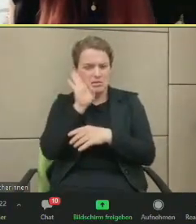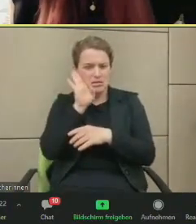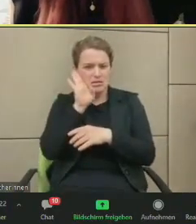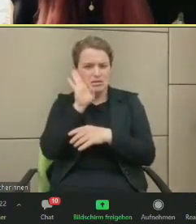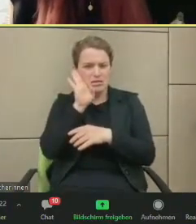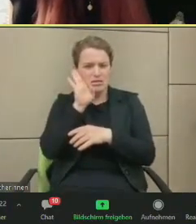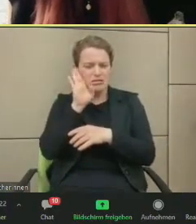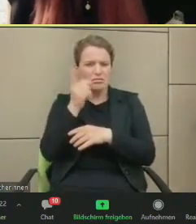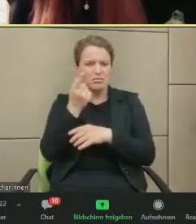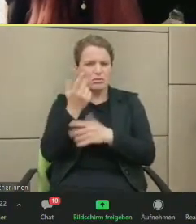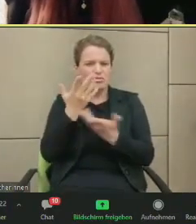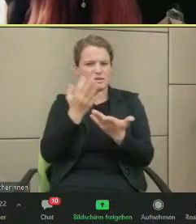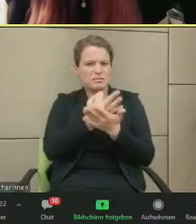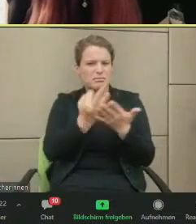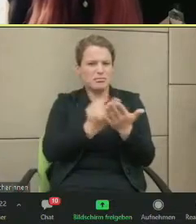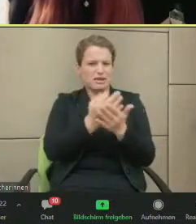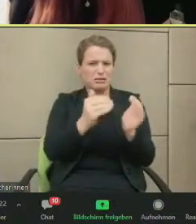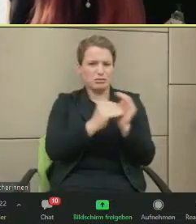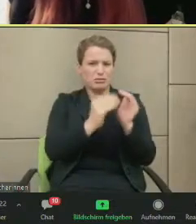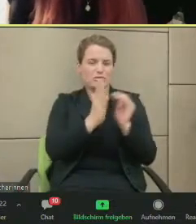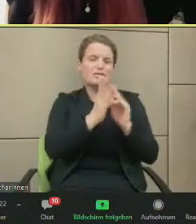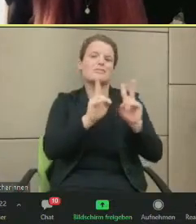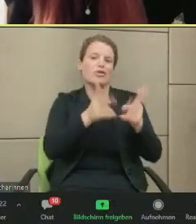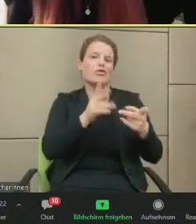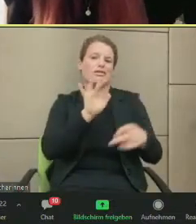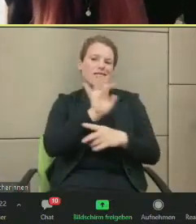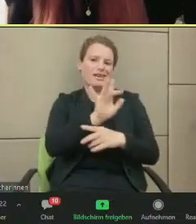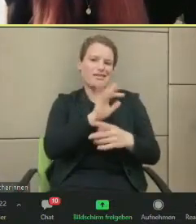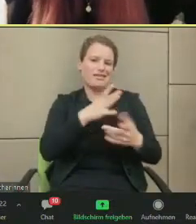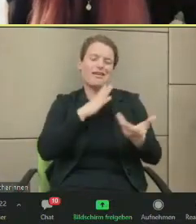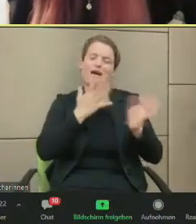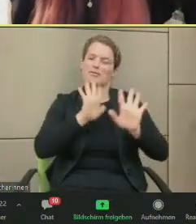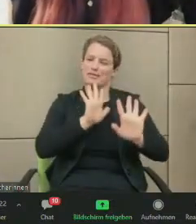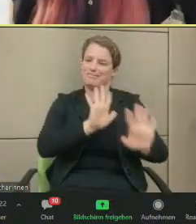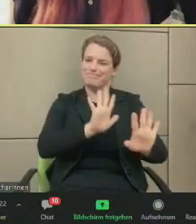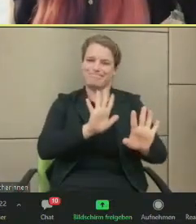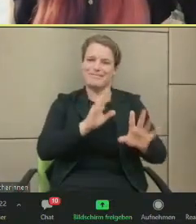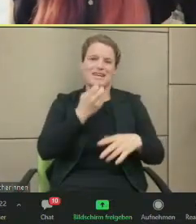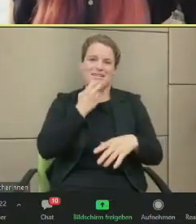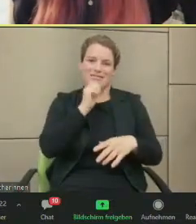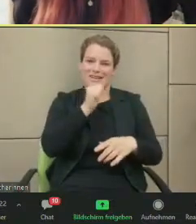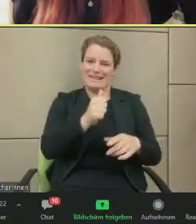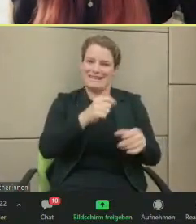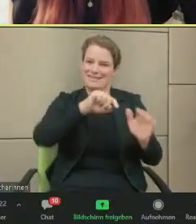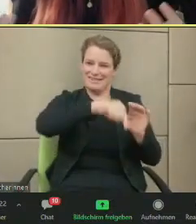Bildungssystem kritisieren und da möchte ich gar nicht zu weit ausschweifen jetzt, aber